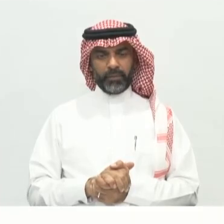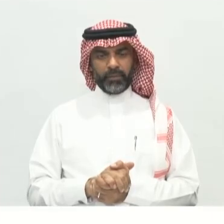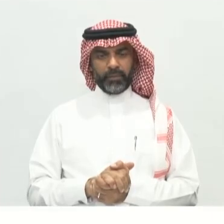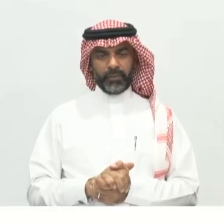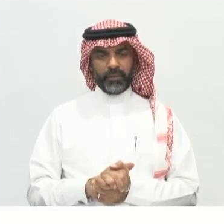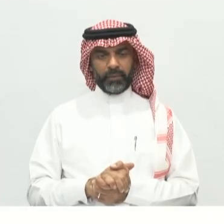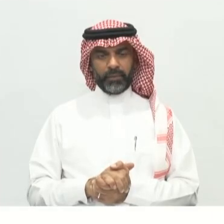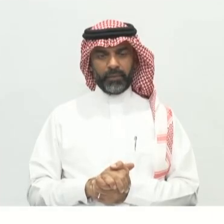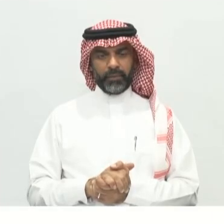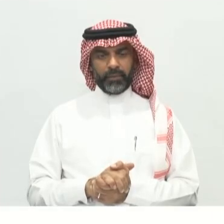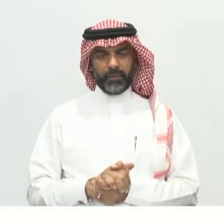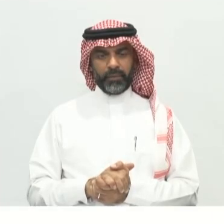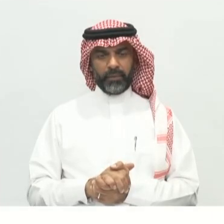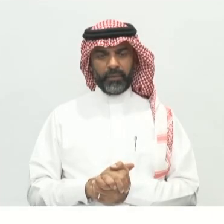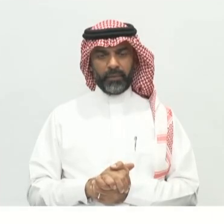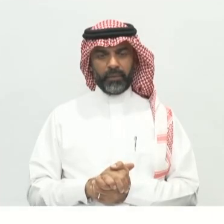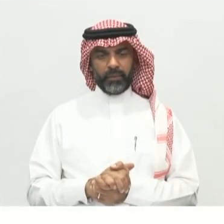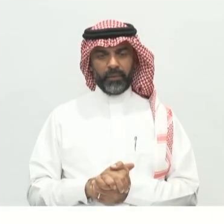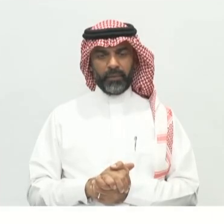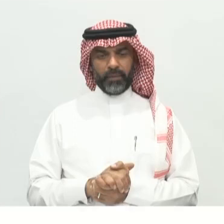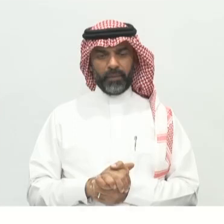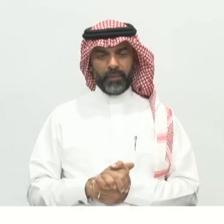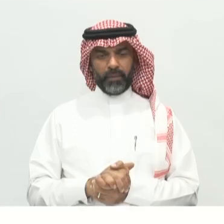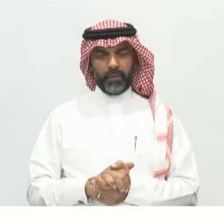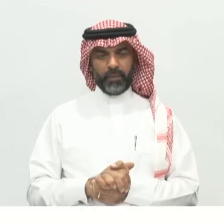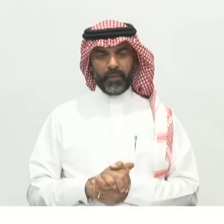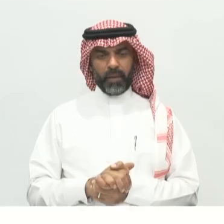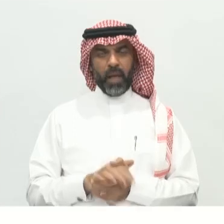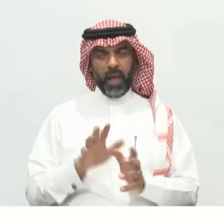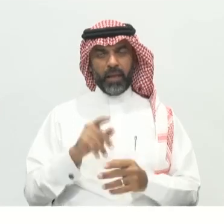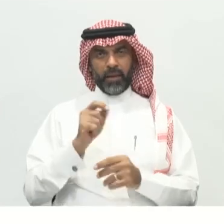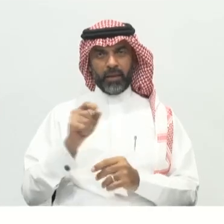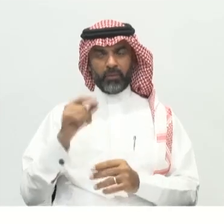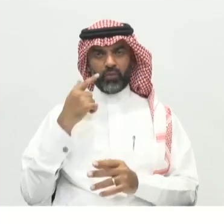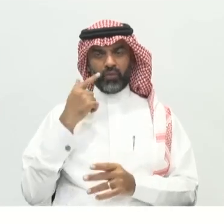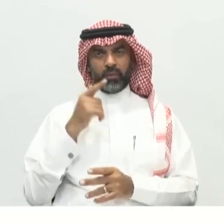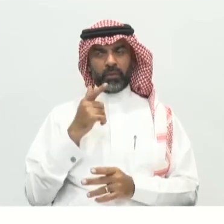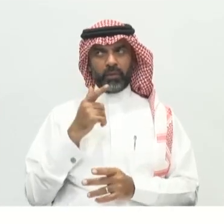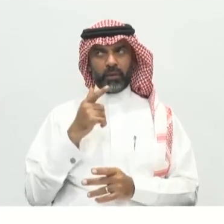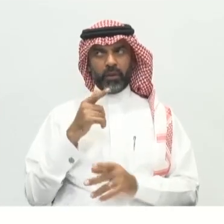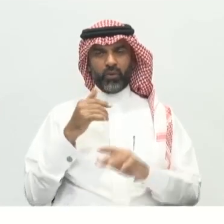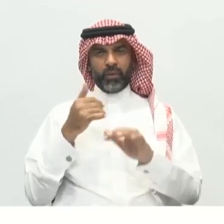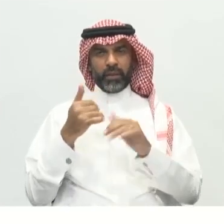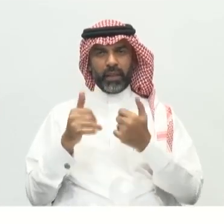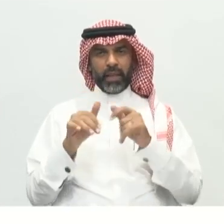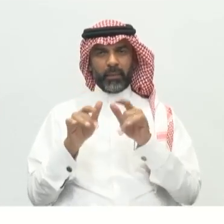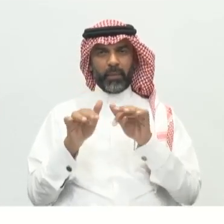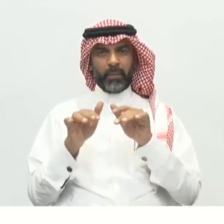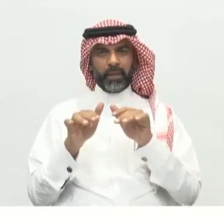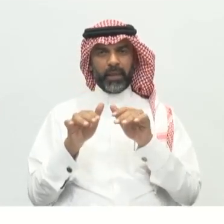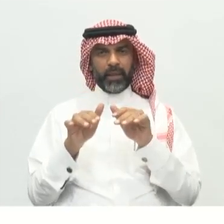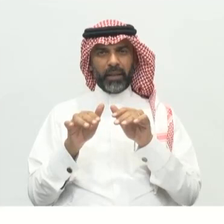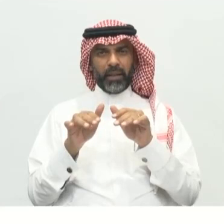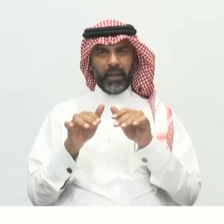استخدامها ونتذكر كذلك اثناء الرسم قمنا هنا باستخدام طريقه برمجه او